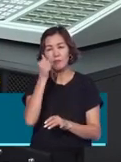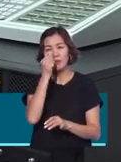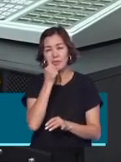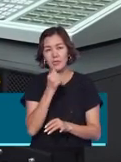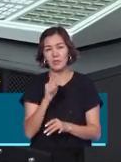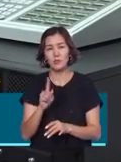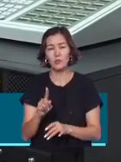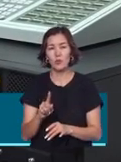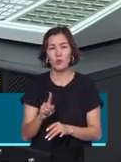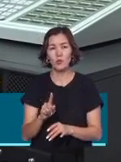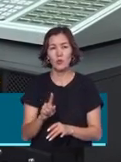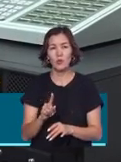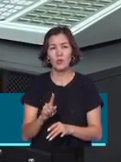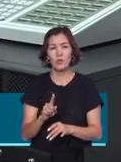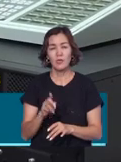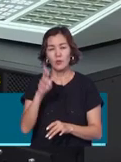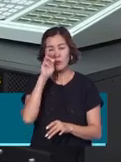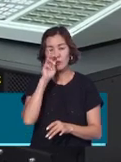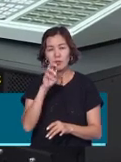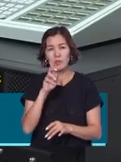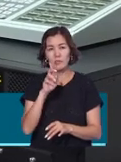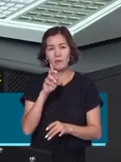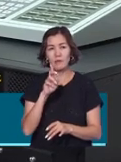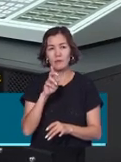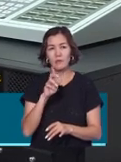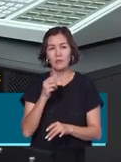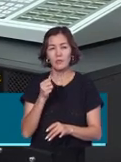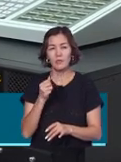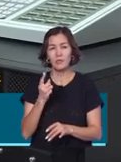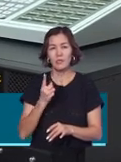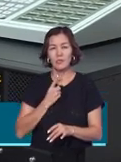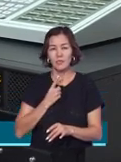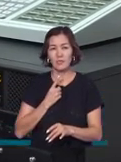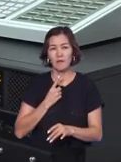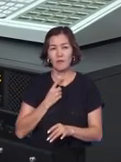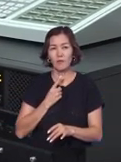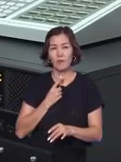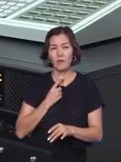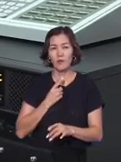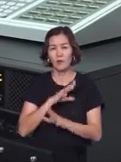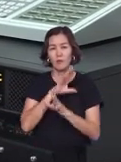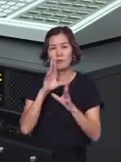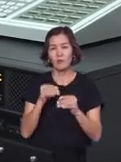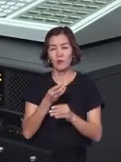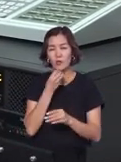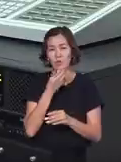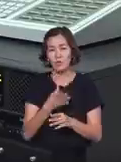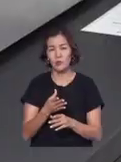что государство, то, что отправили на такую заставу. Здесь все хорошо,